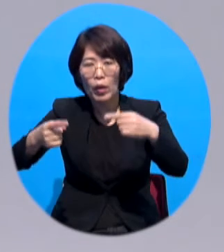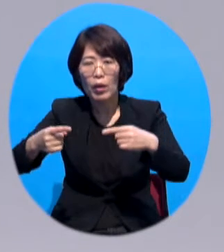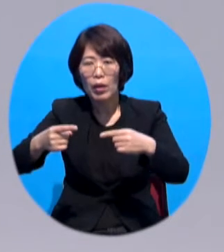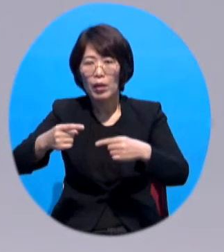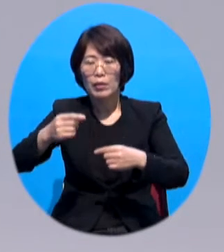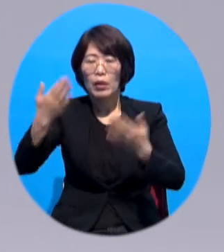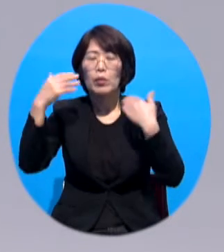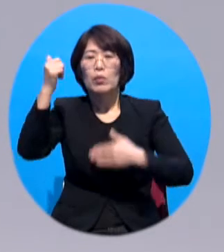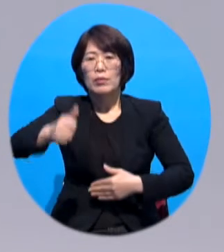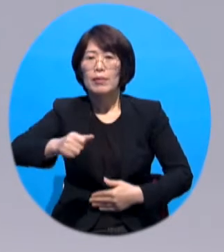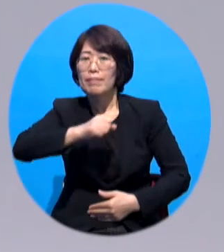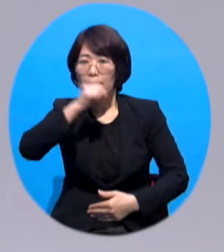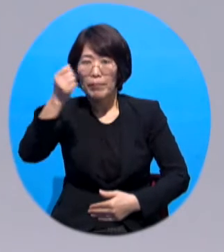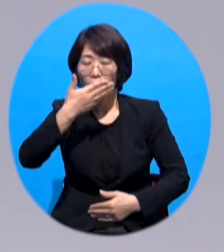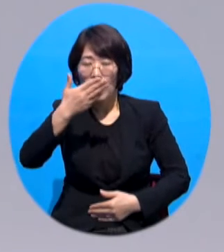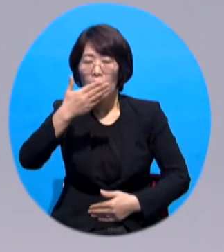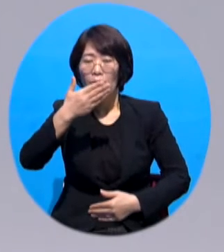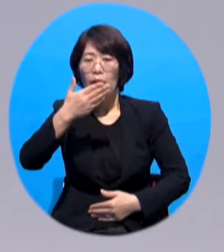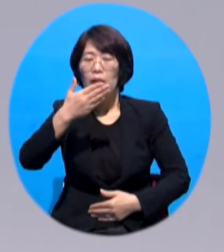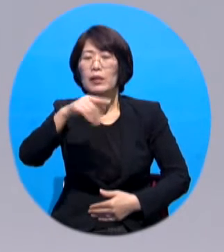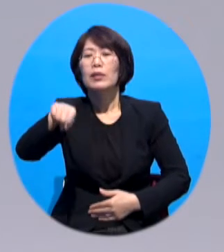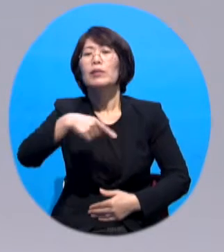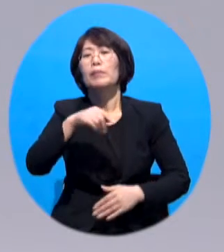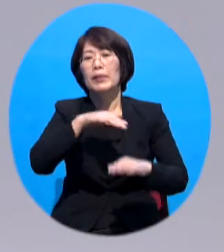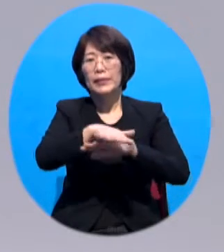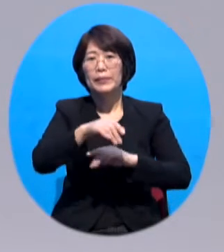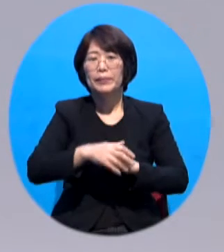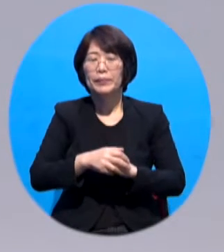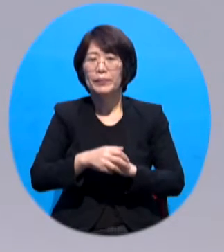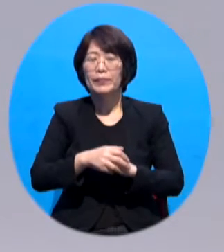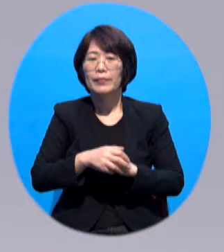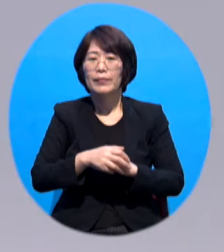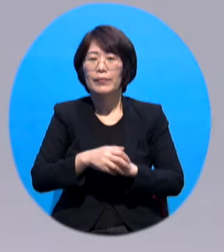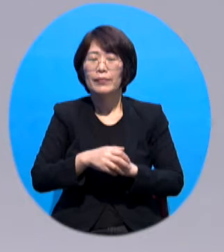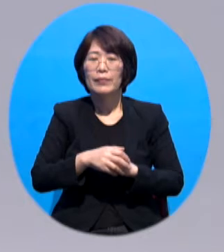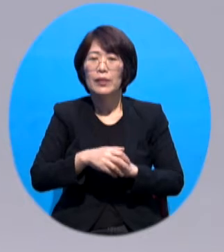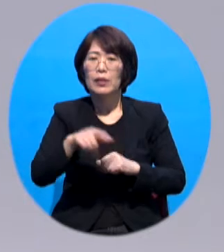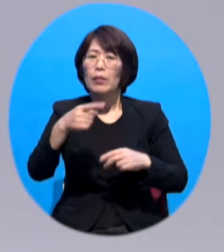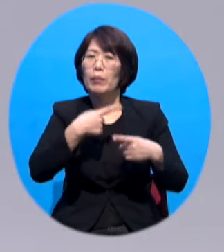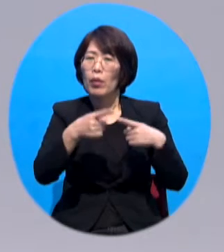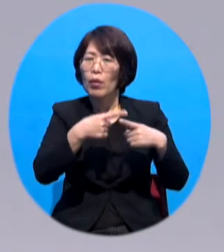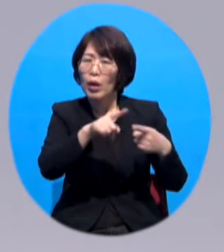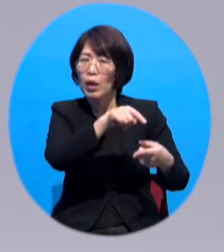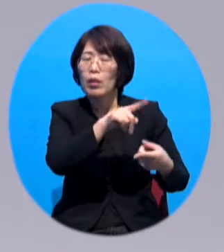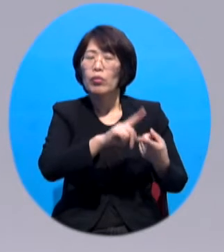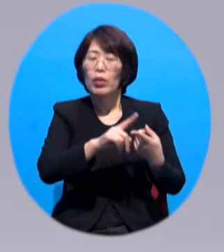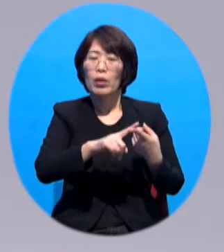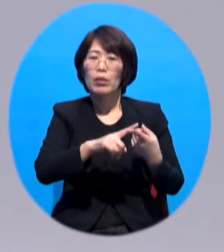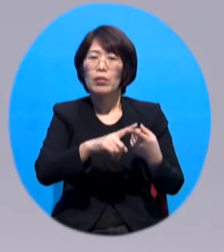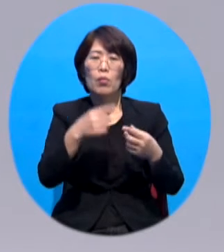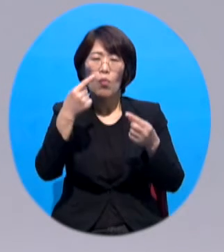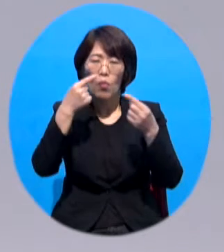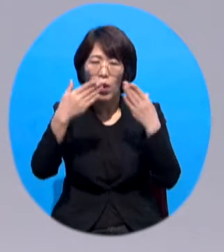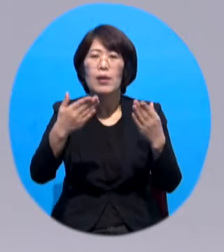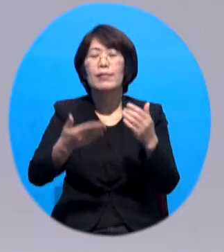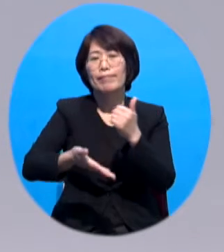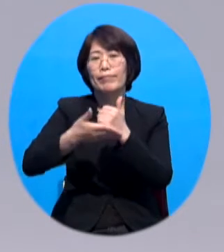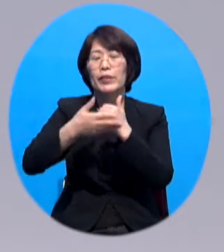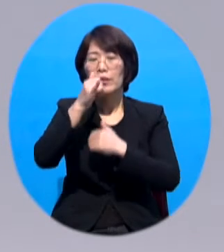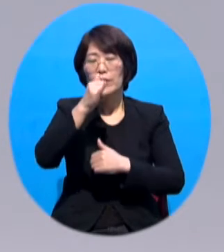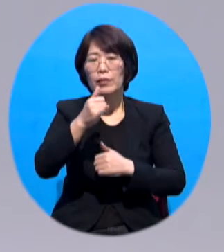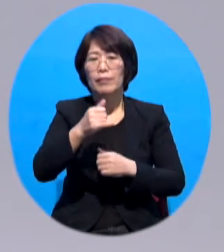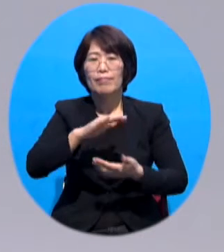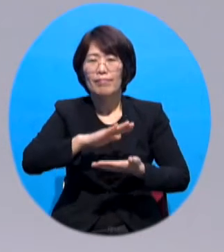제도가 바로 내구요 공부 됩니다 아 2매 구역 공모주 에 대한 평가는 분명하게 드러났습니다